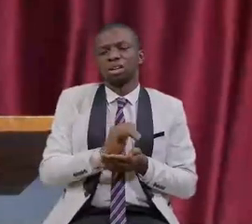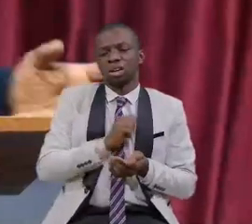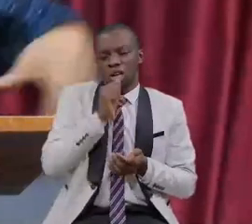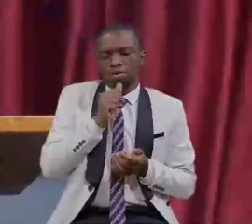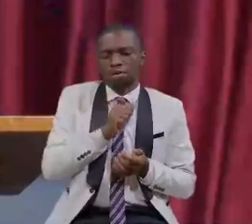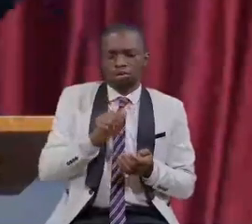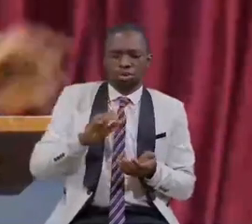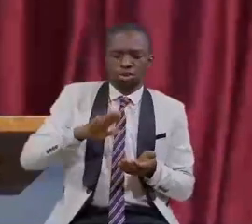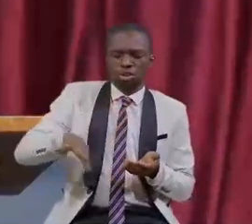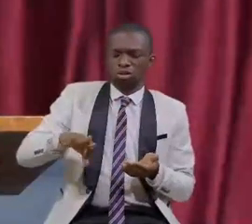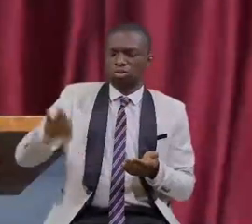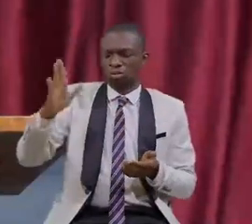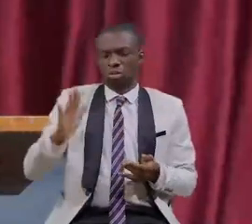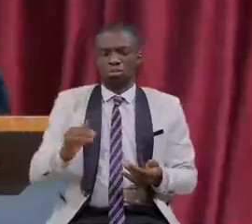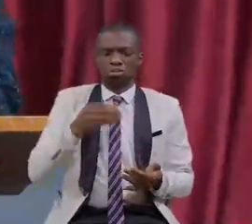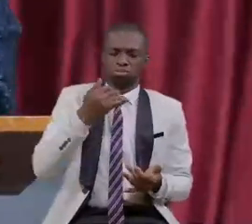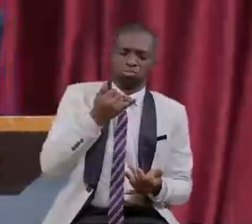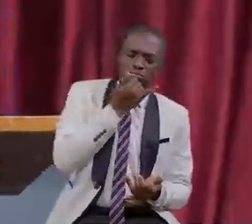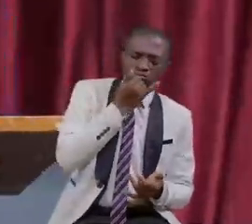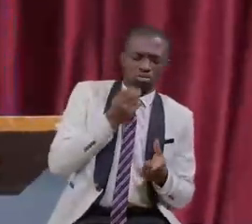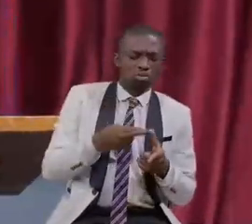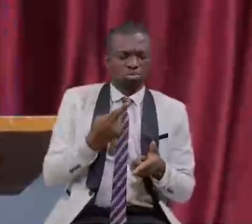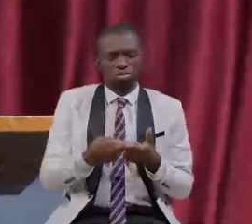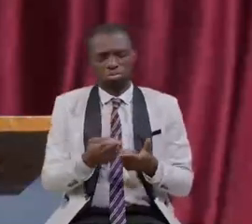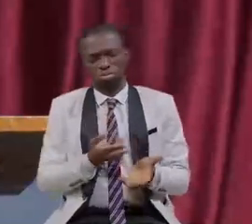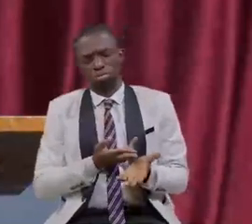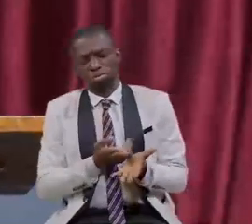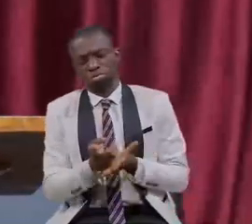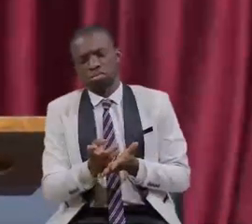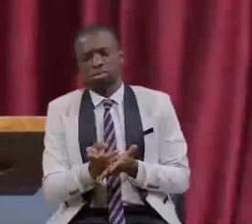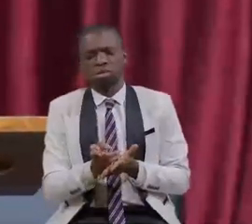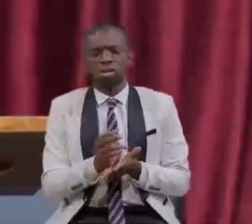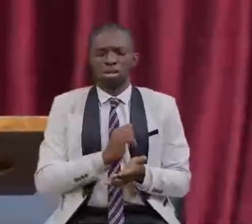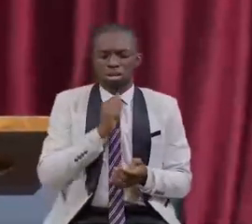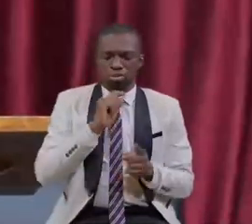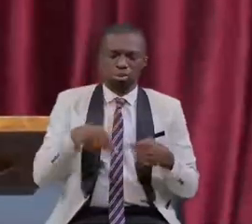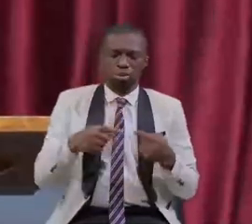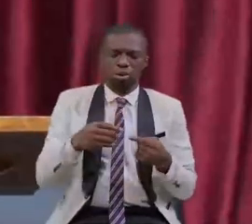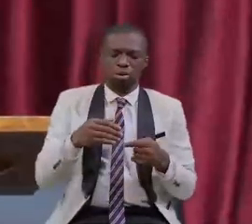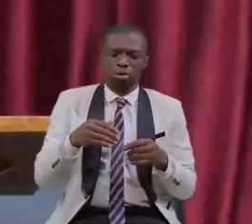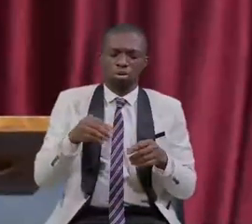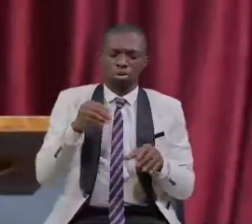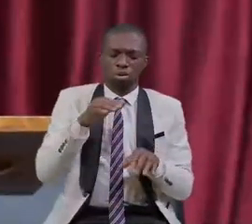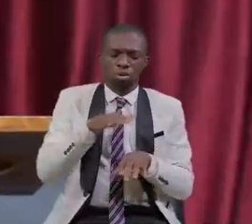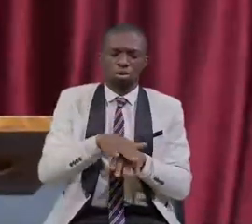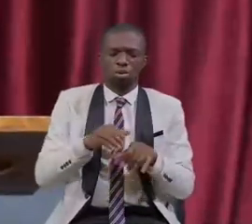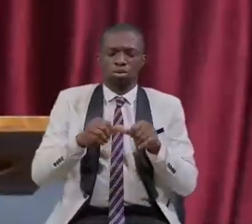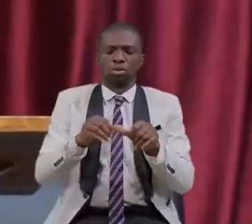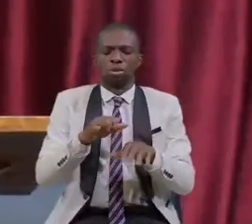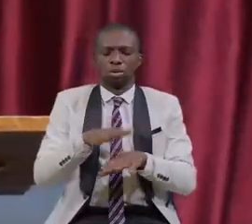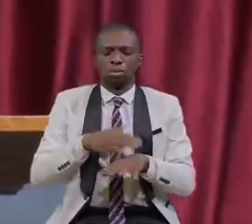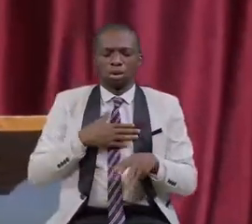Faux ou bien. Moi, je suis en route pour le ciel. Et puis on